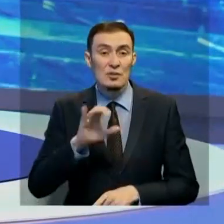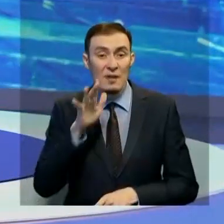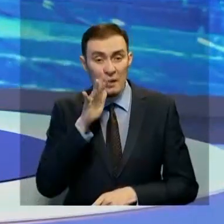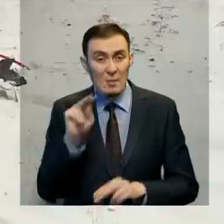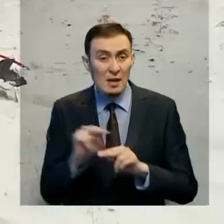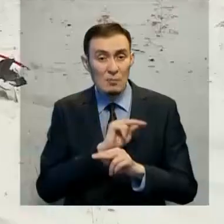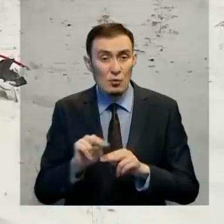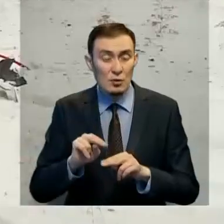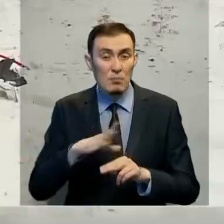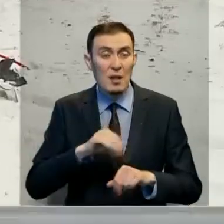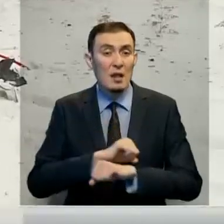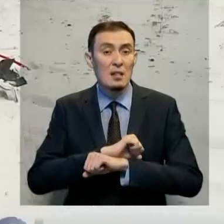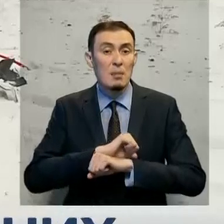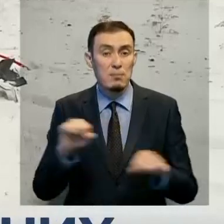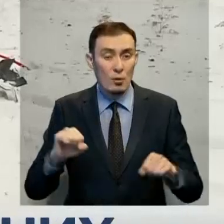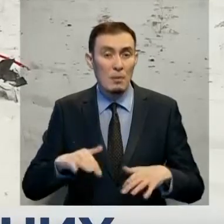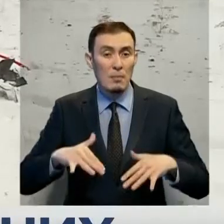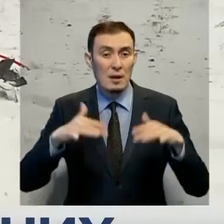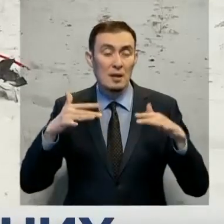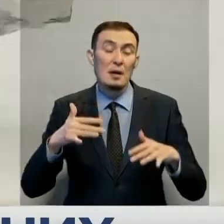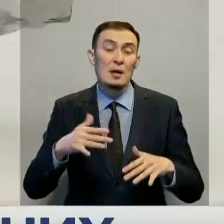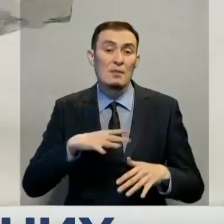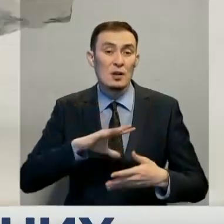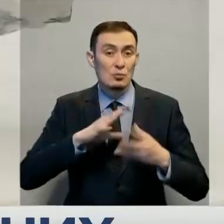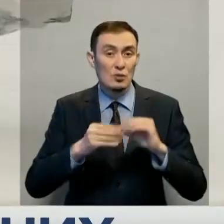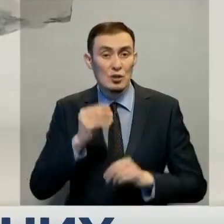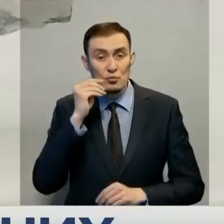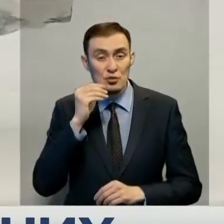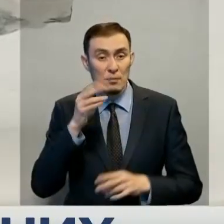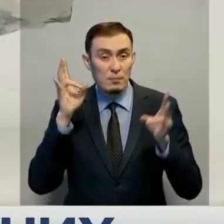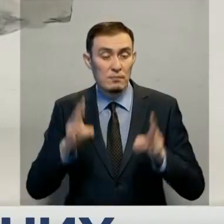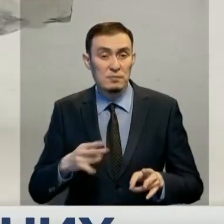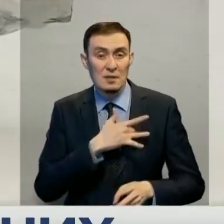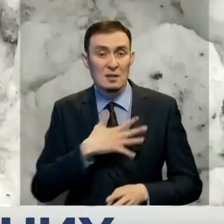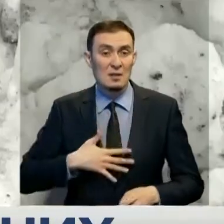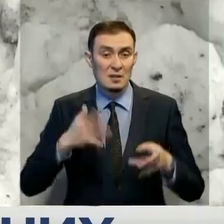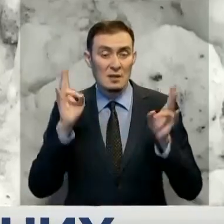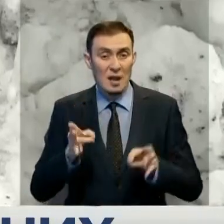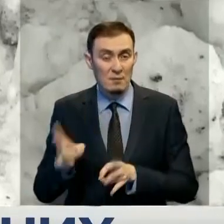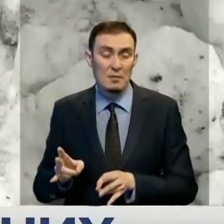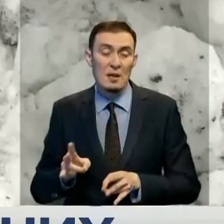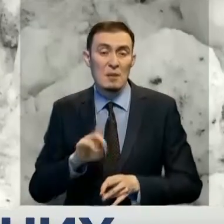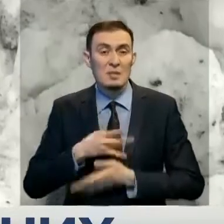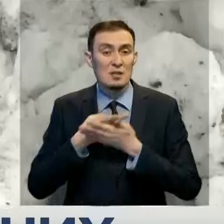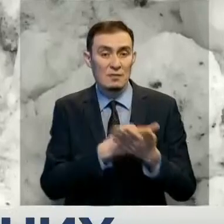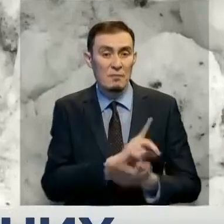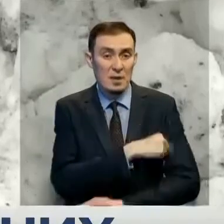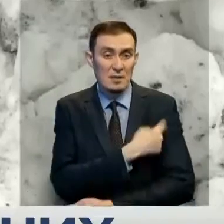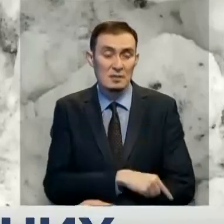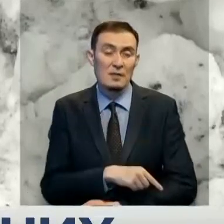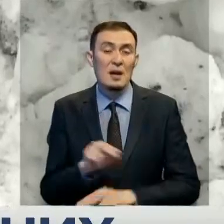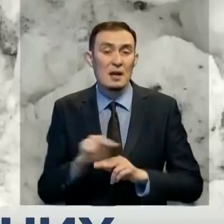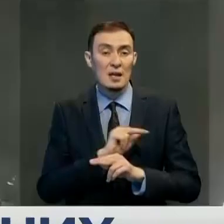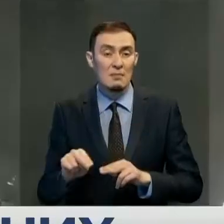время ремонта произошел хлопок парогенератора. В результате мужчины получили различные травмы. Пострадавших госпитализировали в